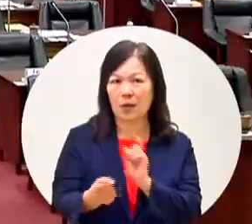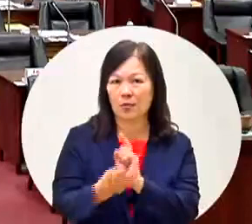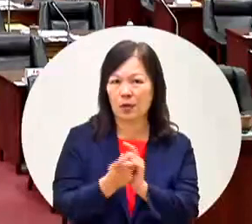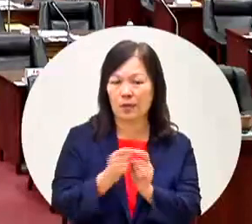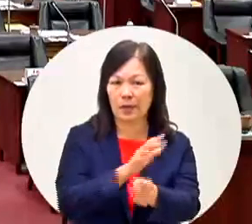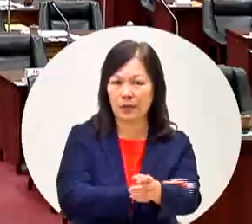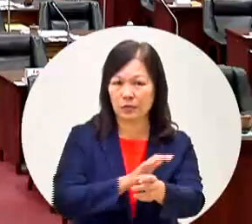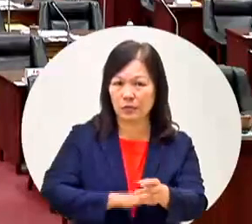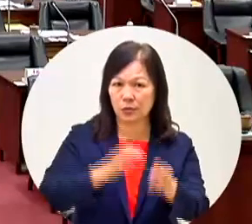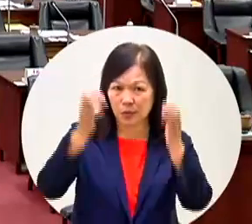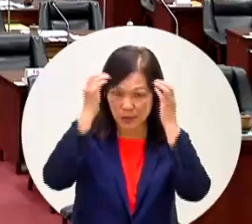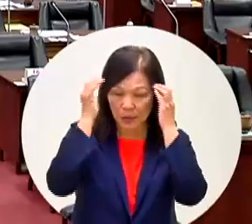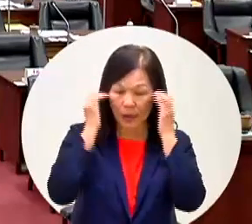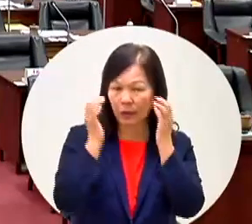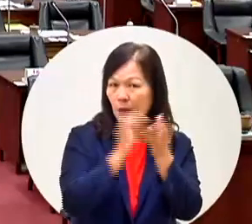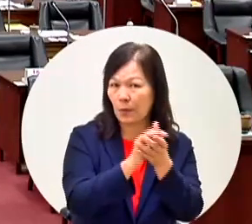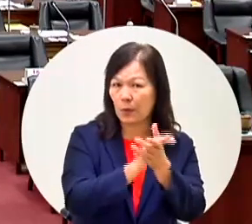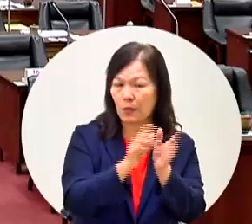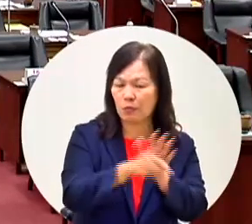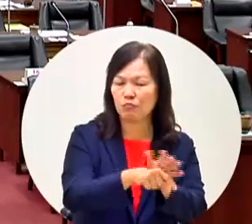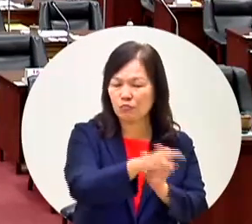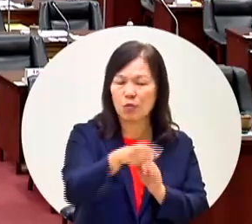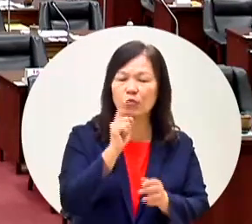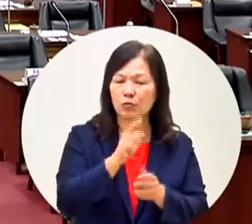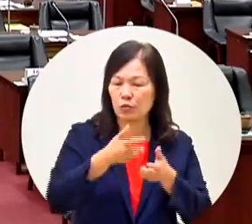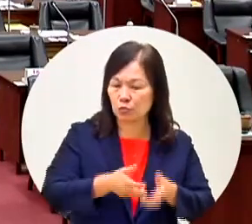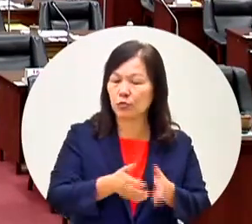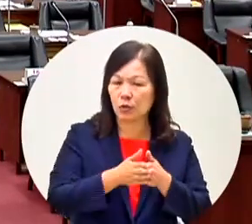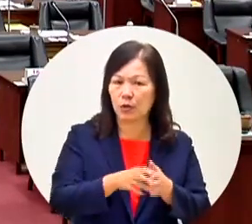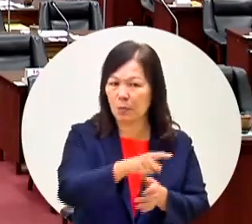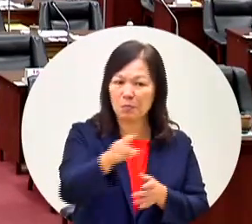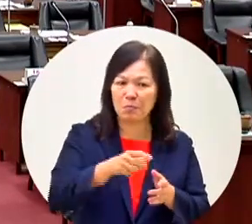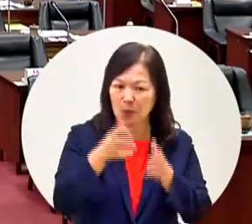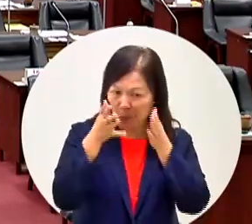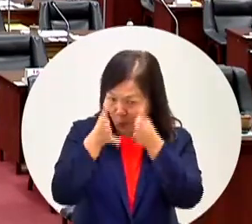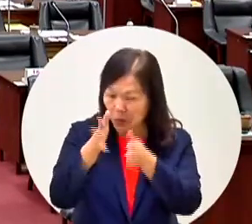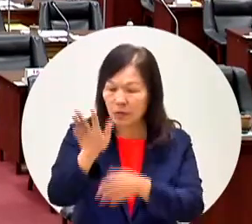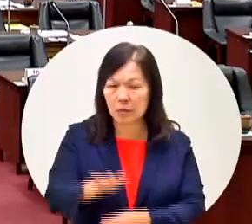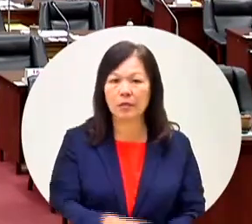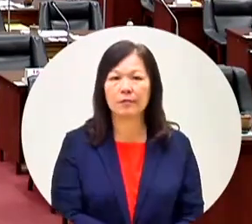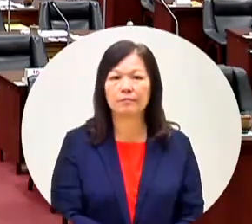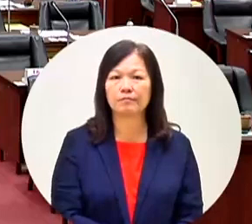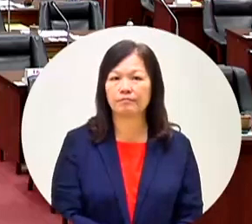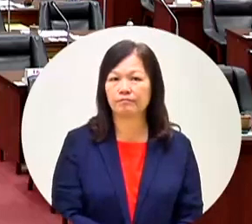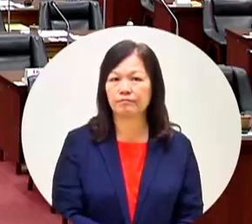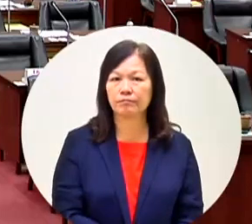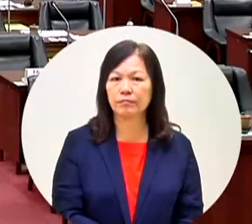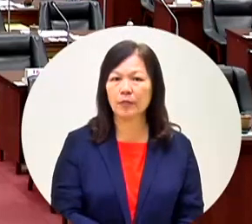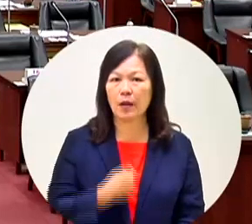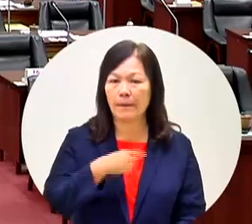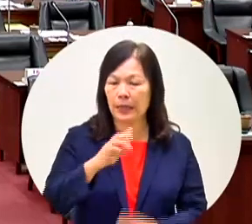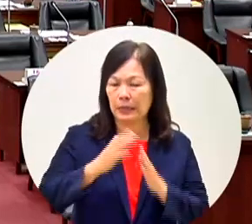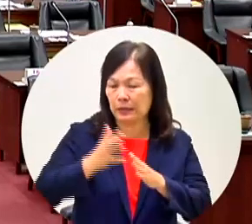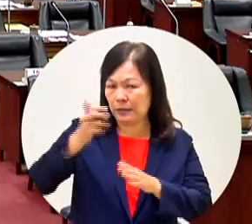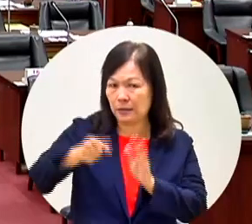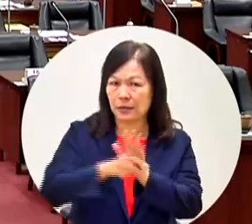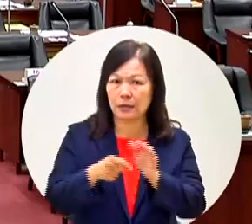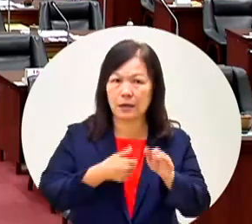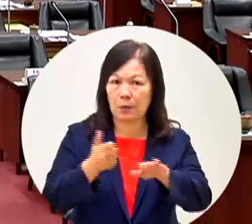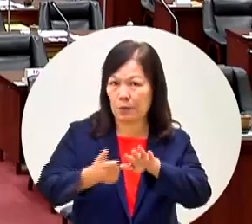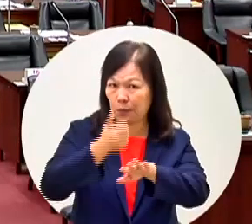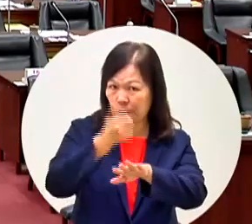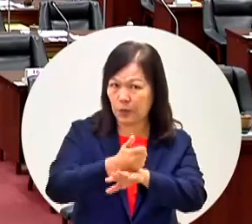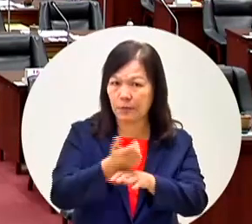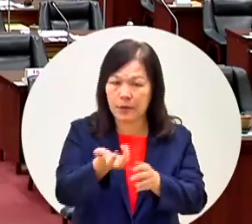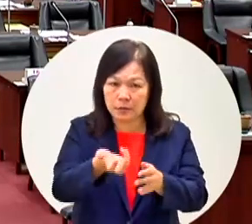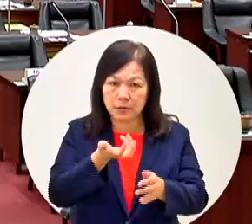重要，因为他们非常的关注哈。我们知道，我们市长呢在就职之前哈，曾经有抛出这样